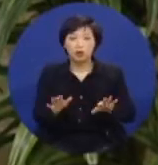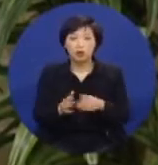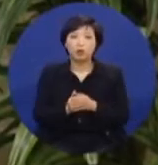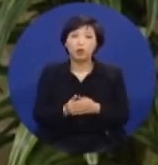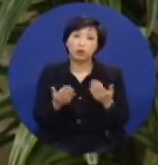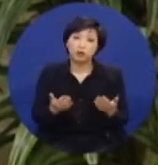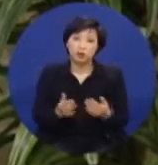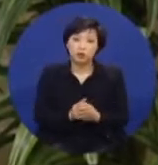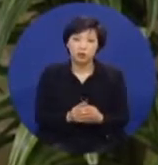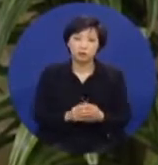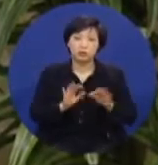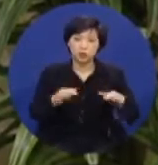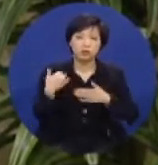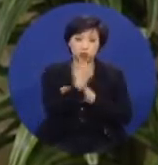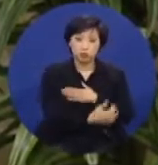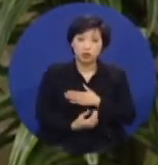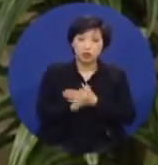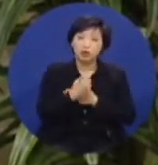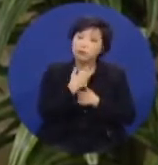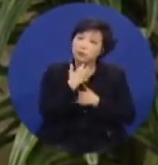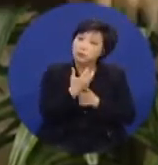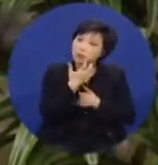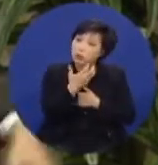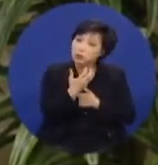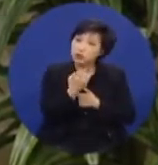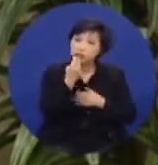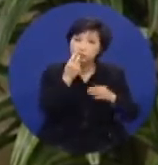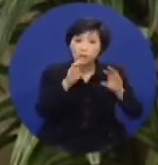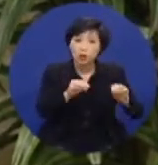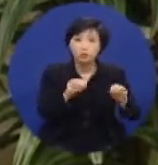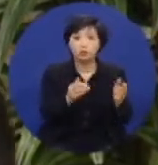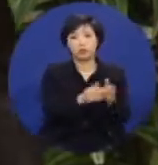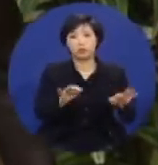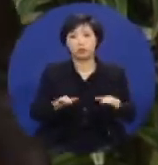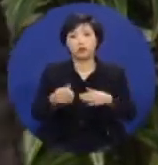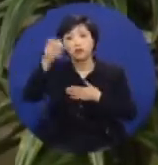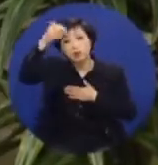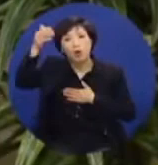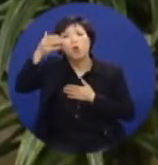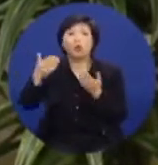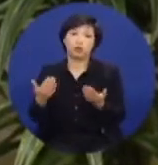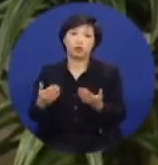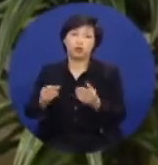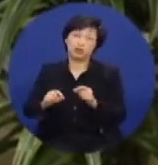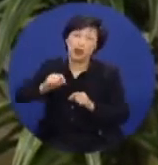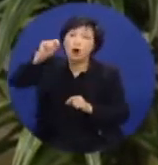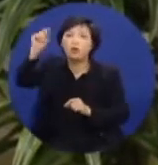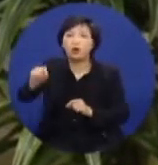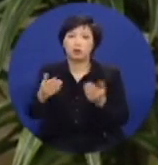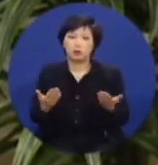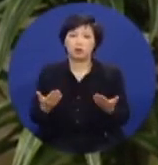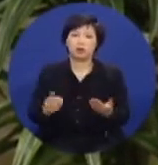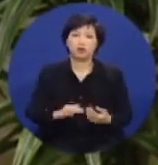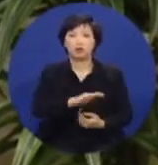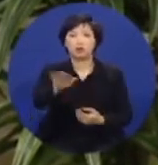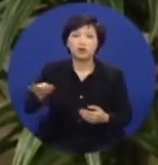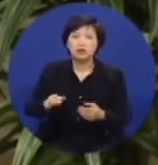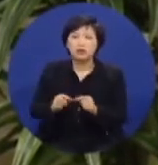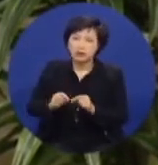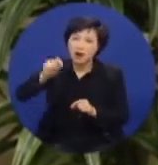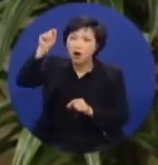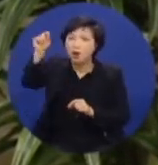80년 u 것으로 끝나고 요거 회사는 우리는 요 식 원일 사는 그